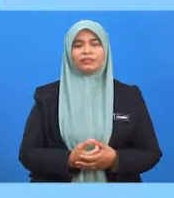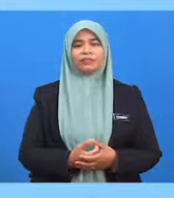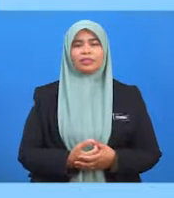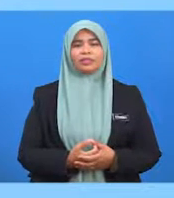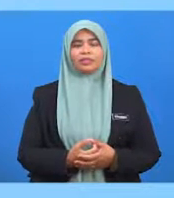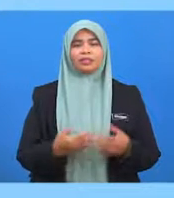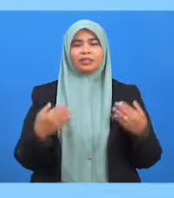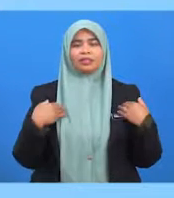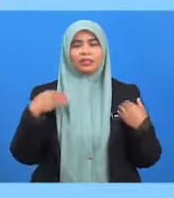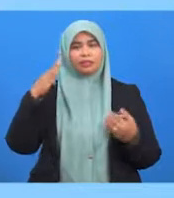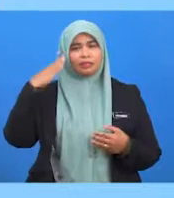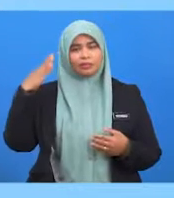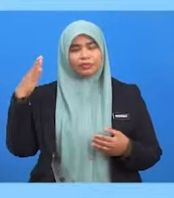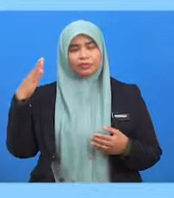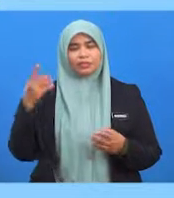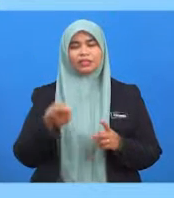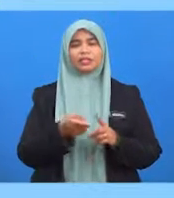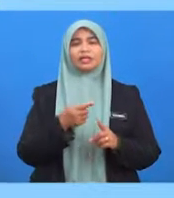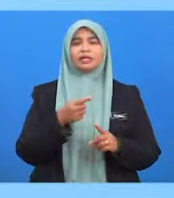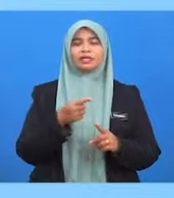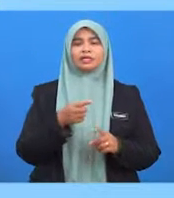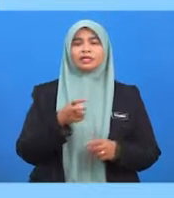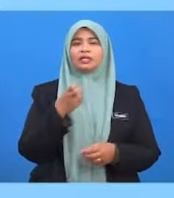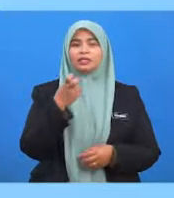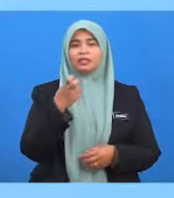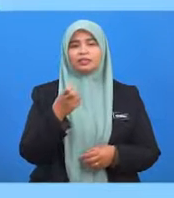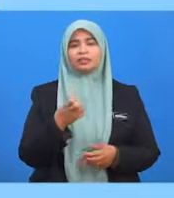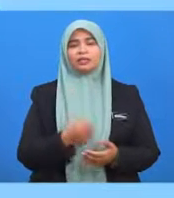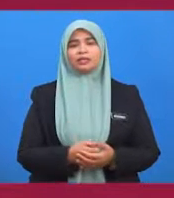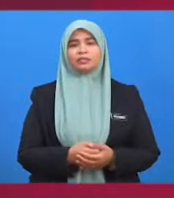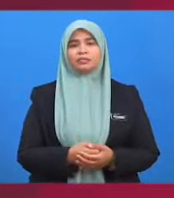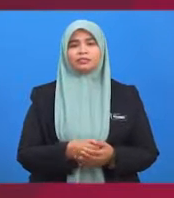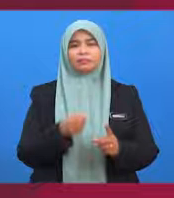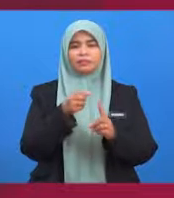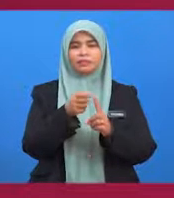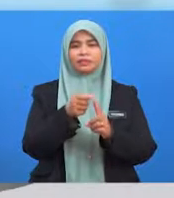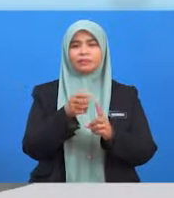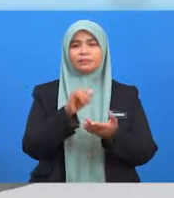Bunyi terhasil daripada getaran disebabkan oleh ketukan ini.